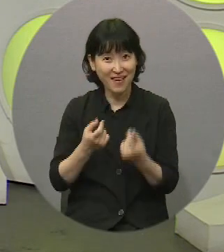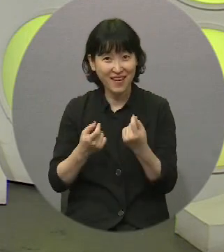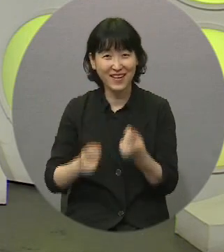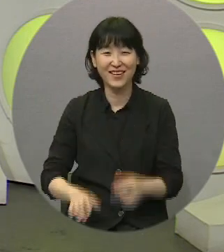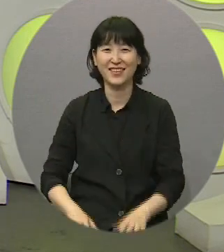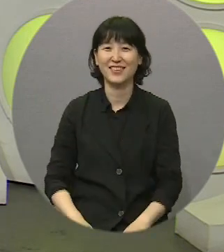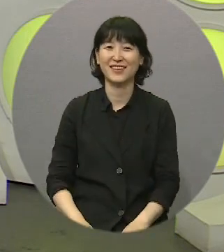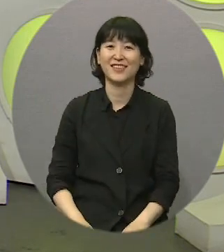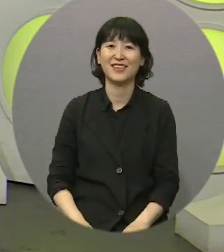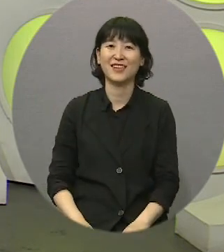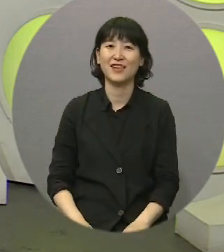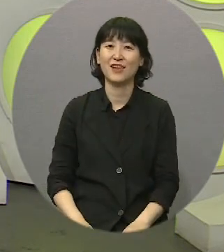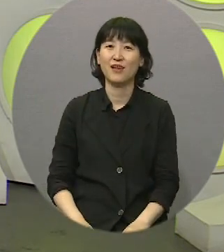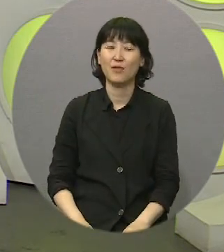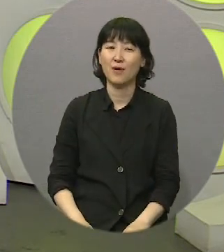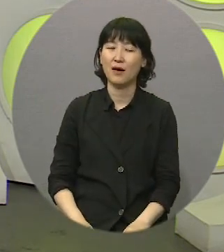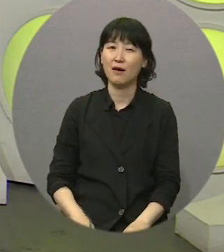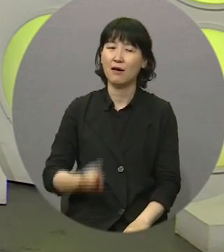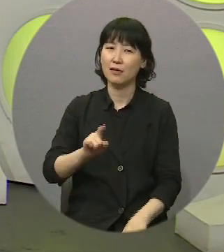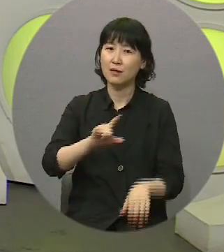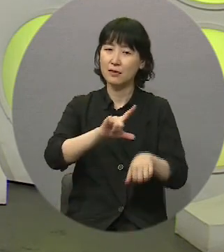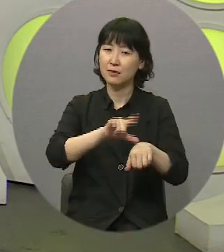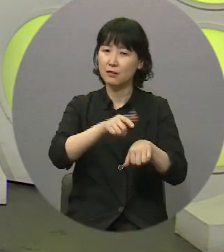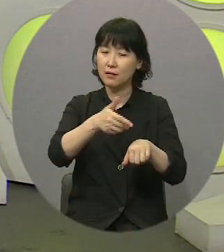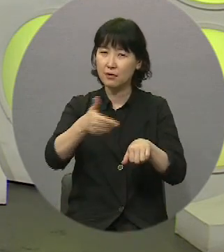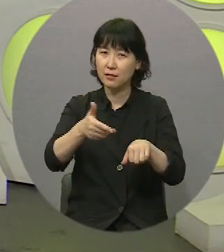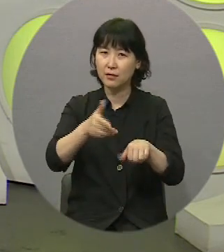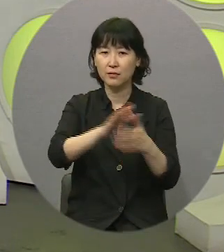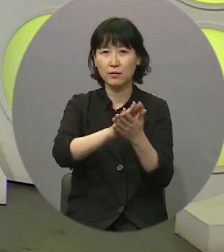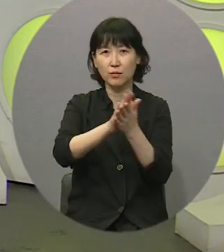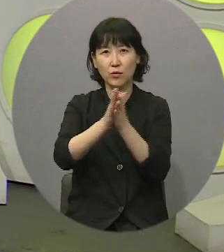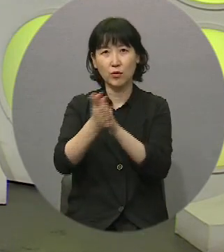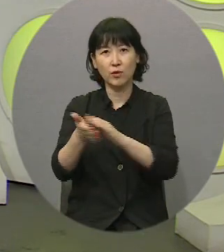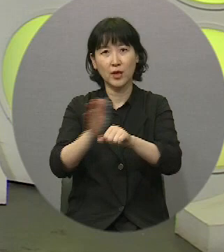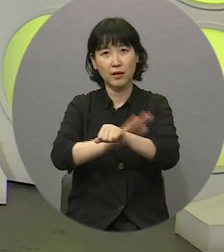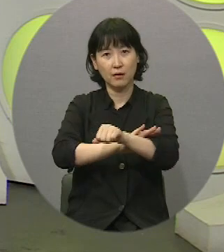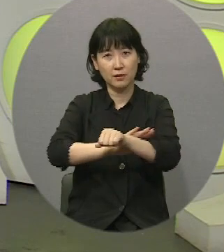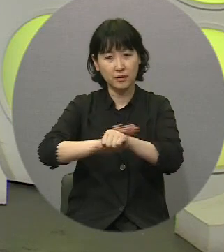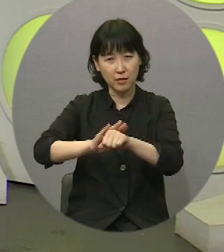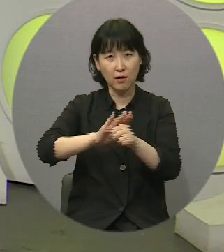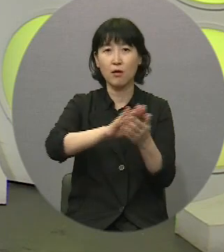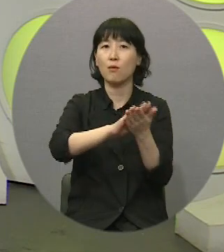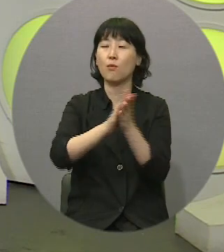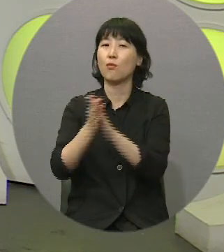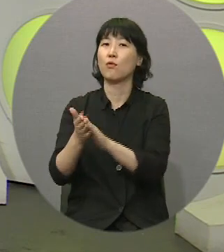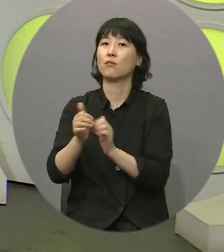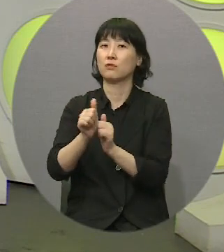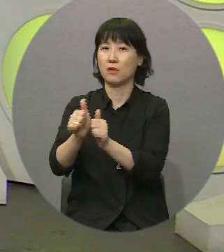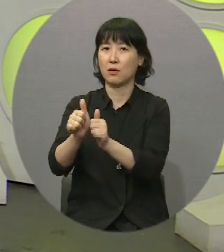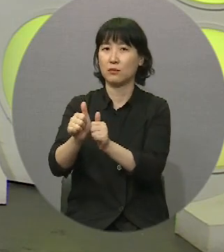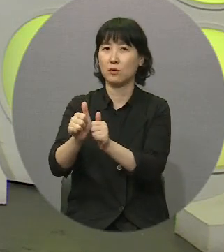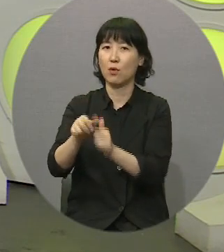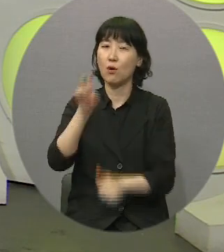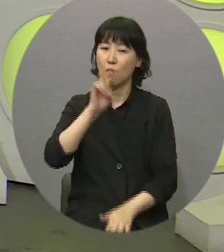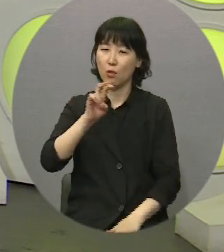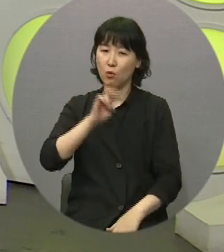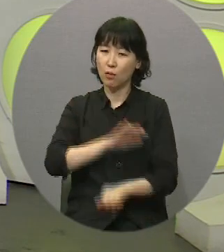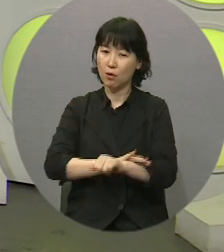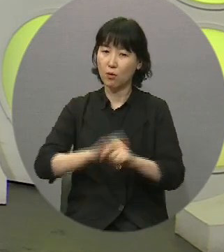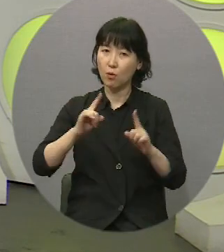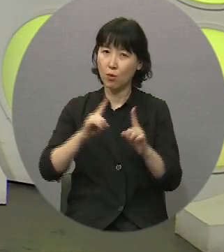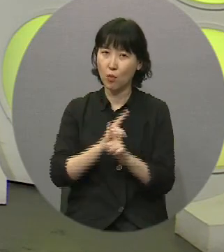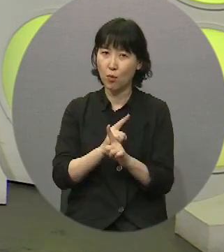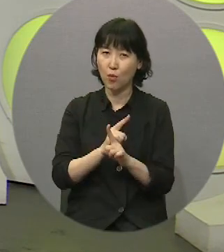씨는 네. 시대의 흐름을 잘 타. 시대의 네. 흐름을. 그 변화되는 음악 세계에서 네. 편곡도 적절하게 하셔서